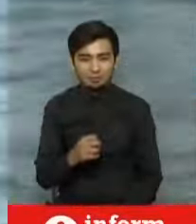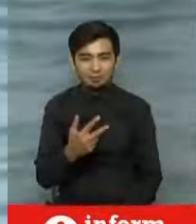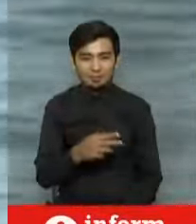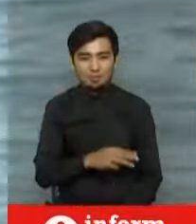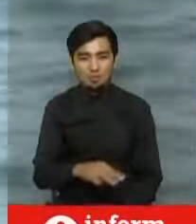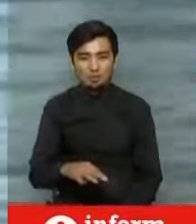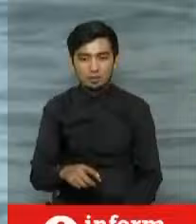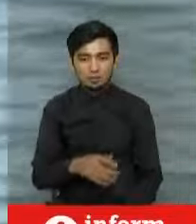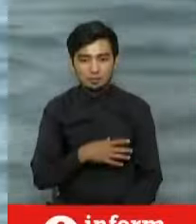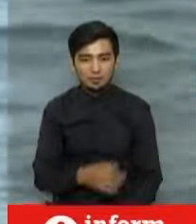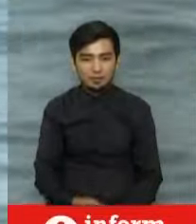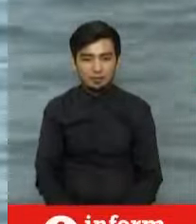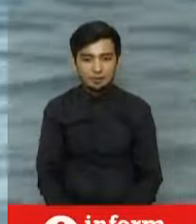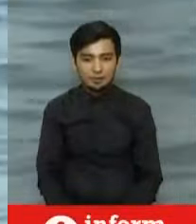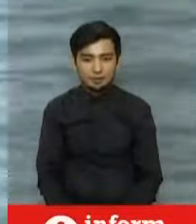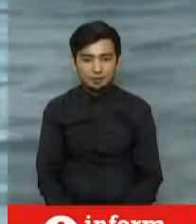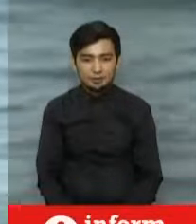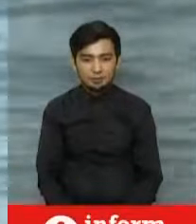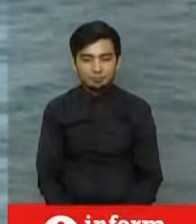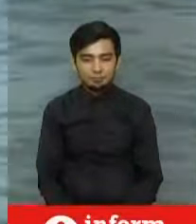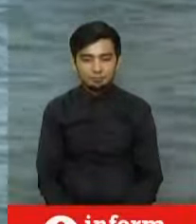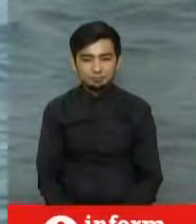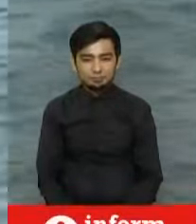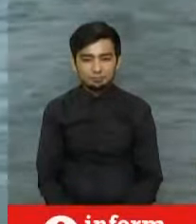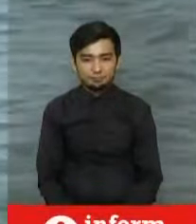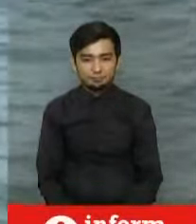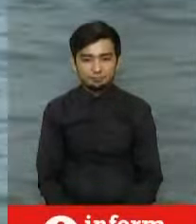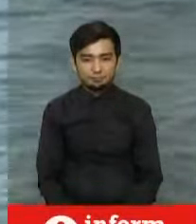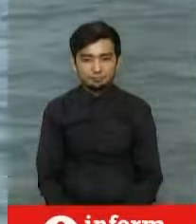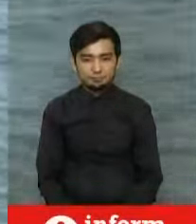тенге. Людмила Батюшкина, Ирина Ненашева, Информбюро, Карагандинская область.